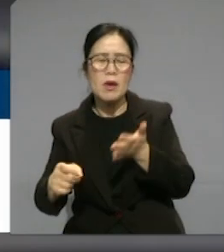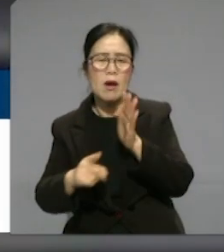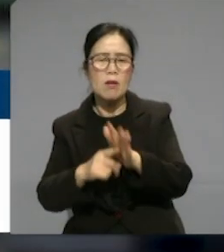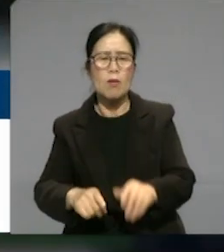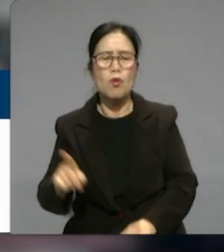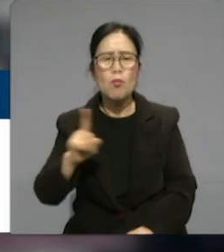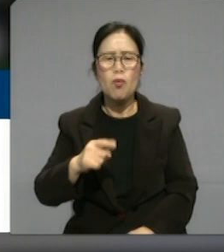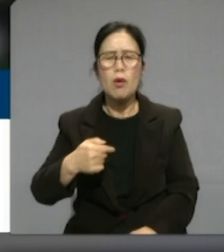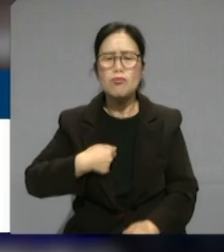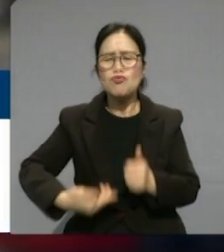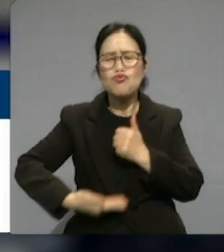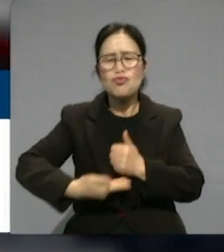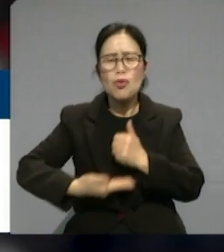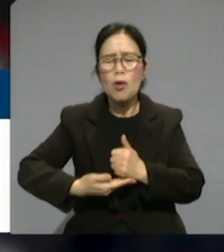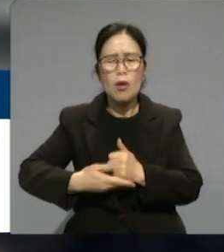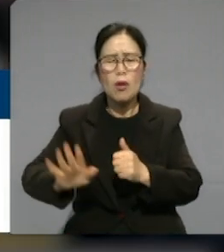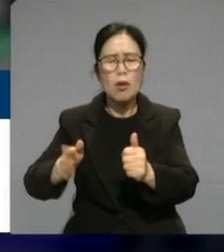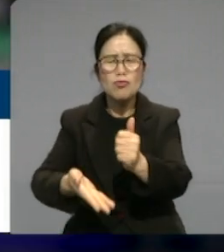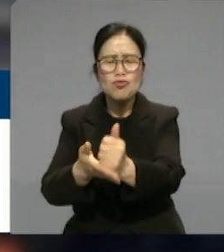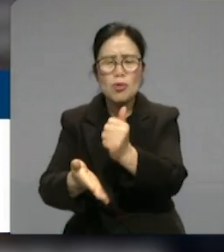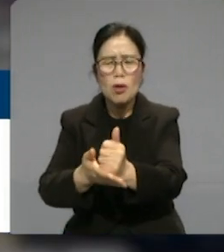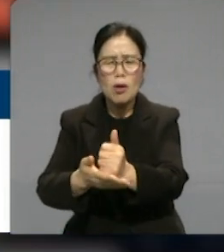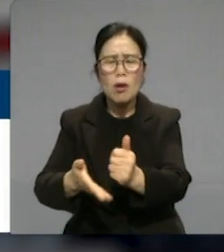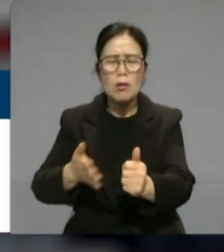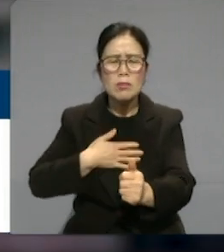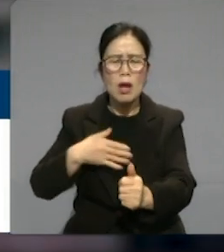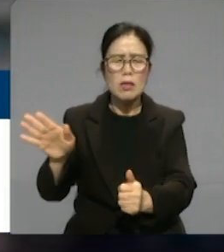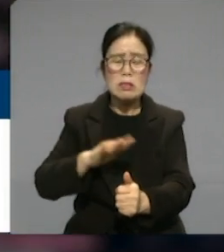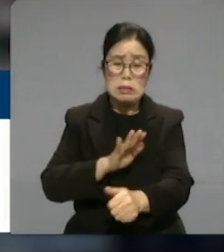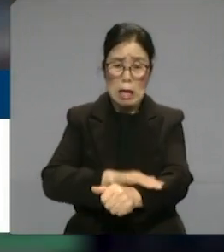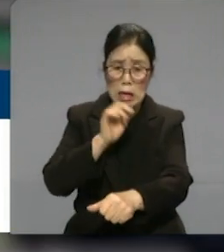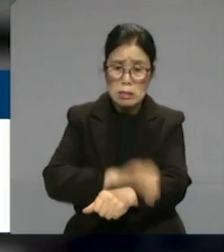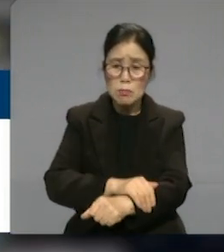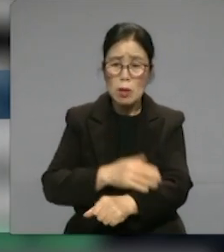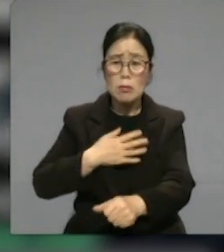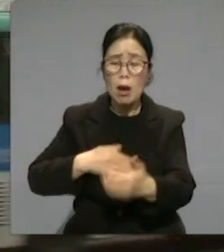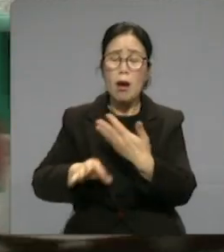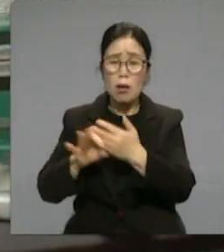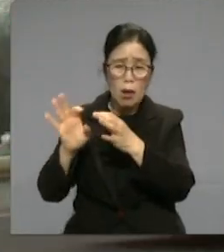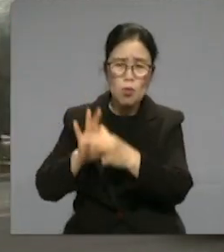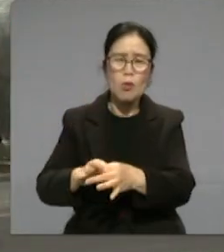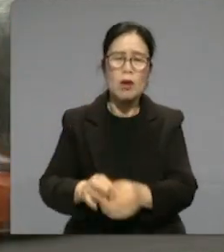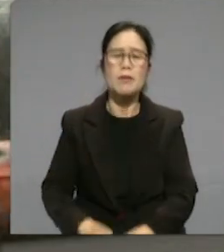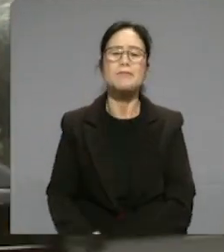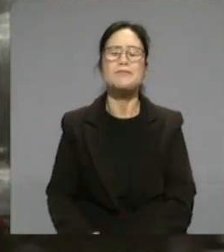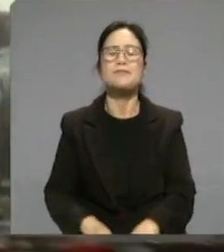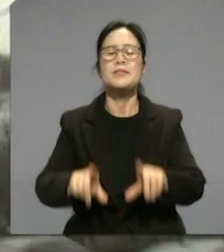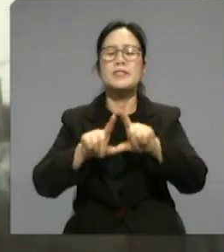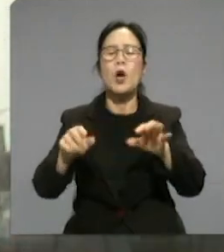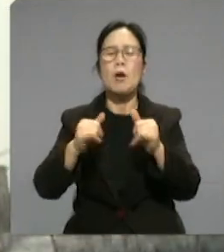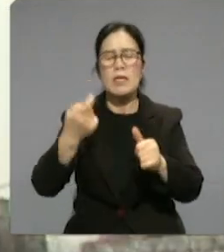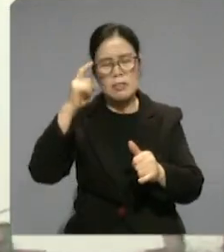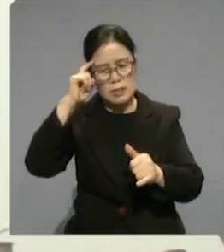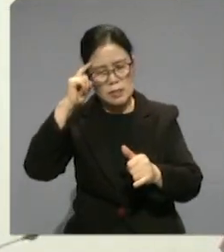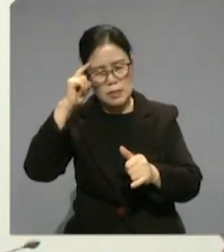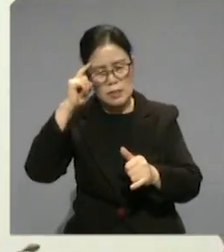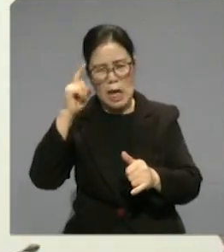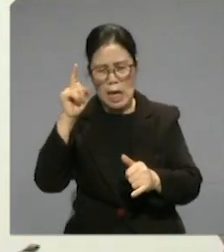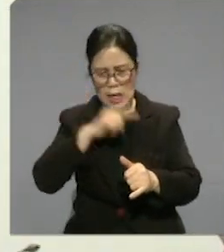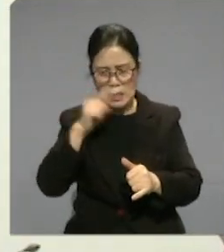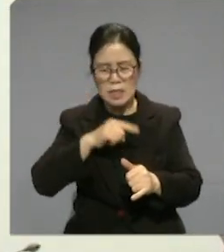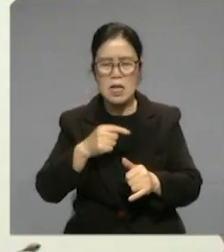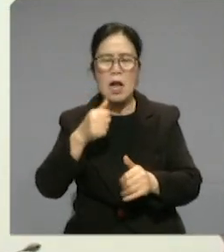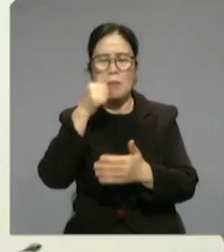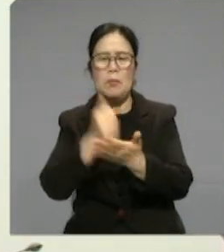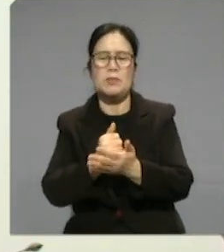몰라도 추천을 한대요 라는게 있어요 제가 이걸 잘했으면 이걸 계속 했겠지 서민을 노리는 악 사금융 범죄가